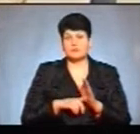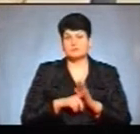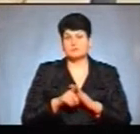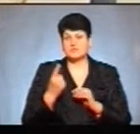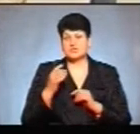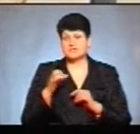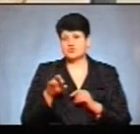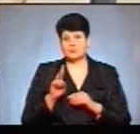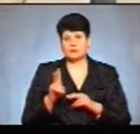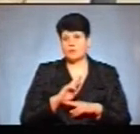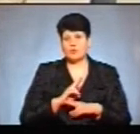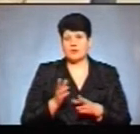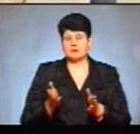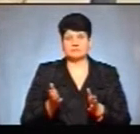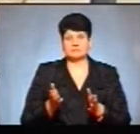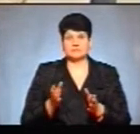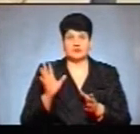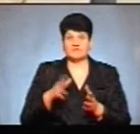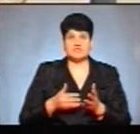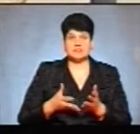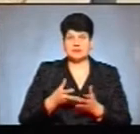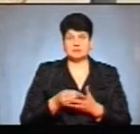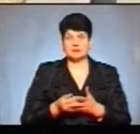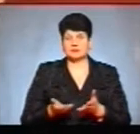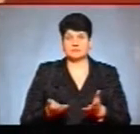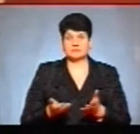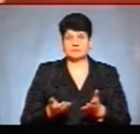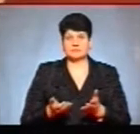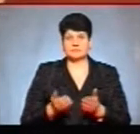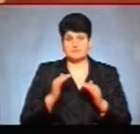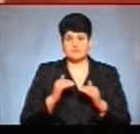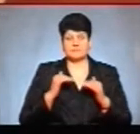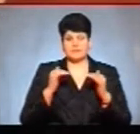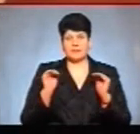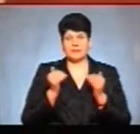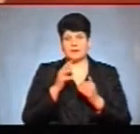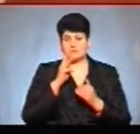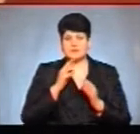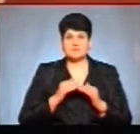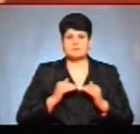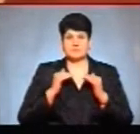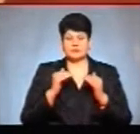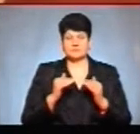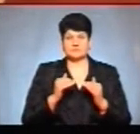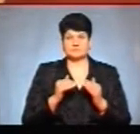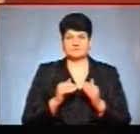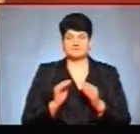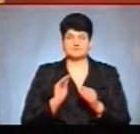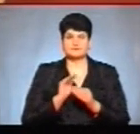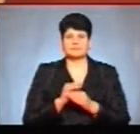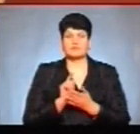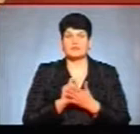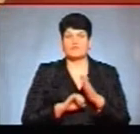ніхто не помер. Всі заплатили. Підвищилась мінімальна зарплата, збільшилось надходження в пенсійний фонд. Це